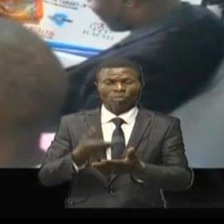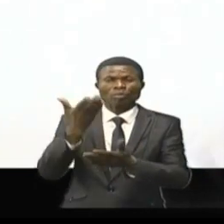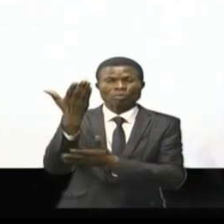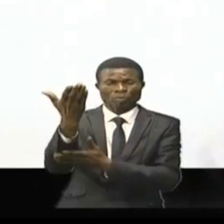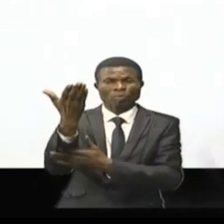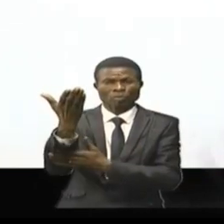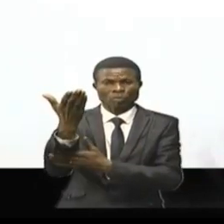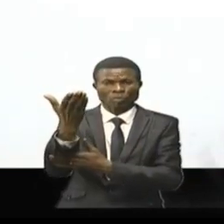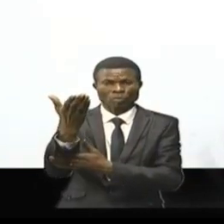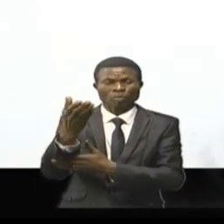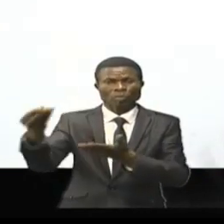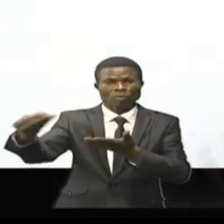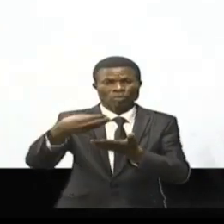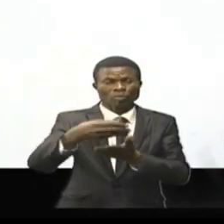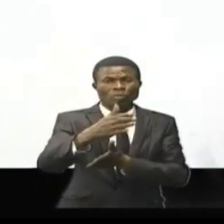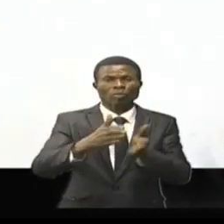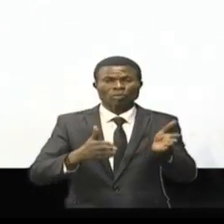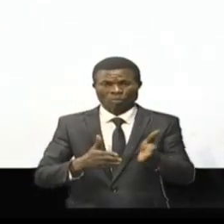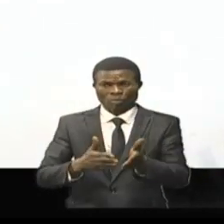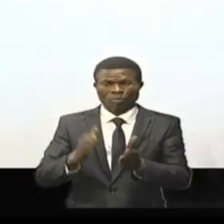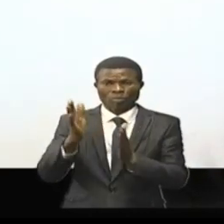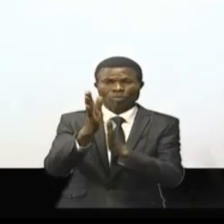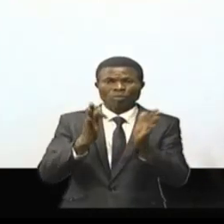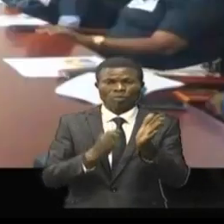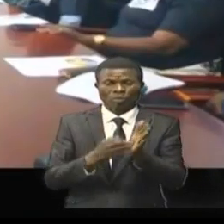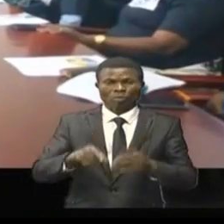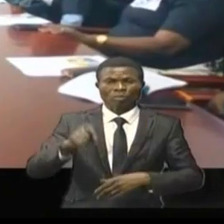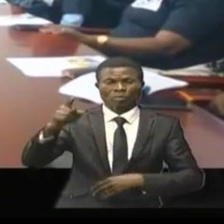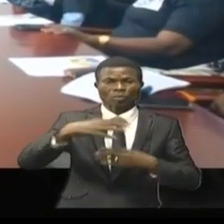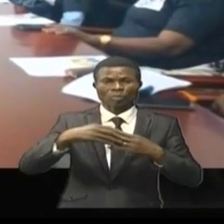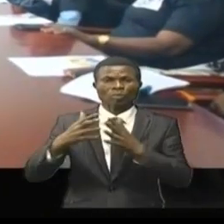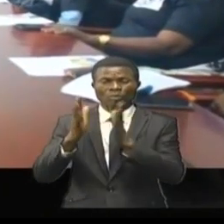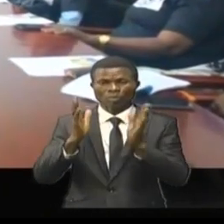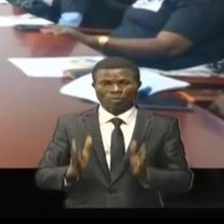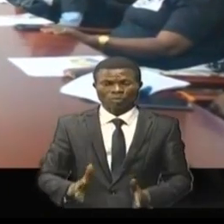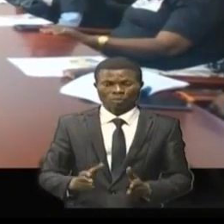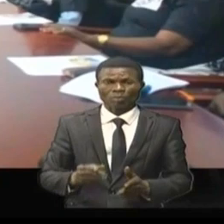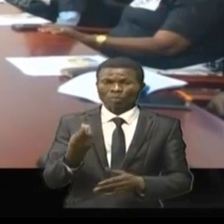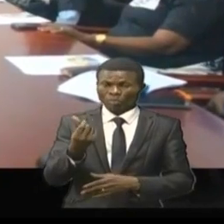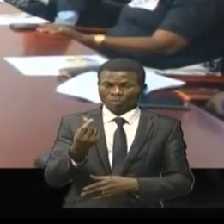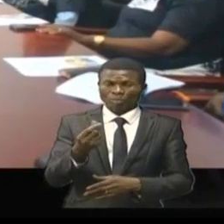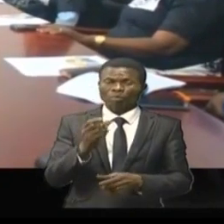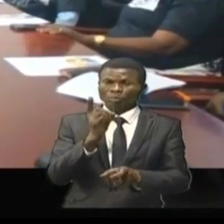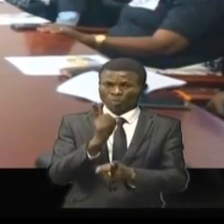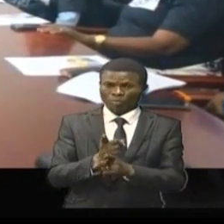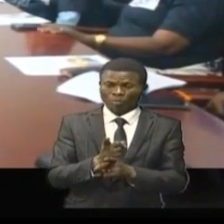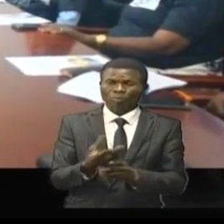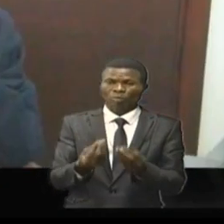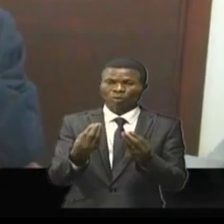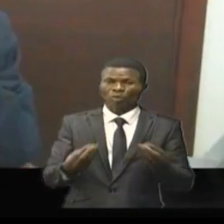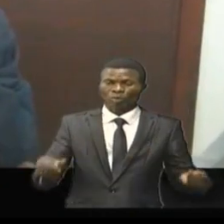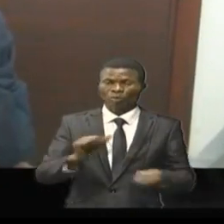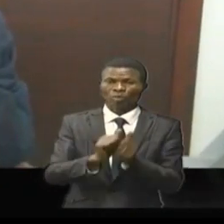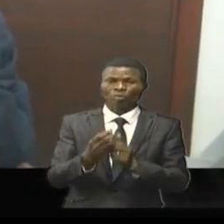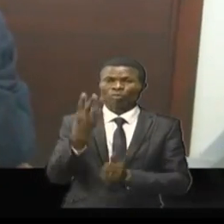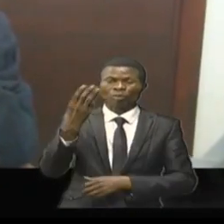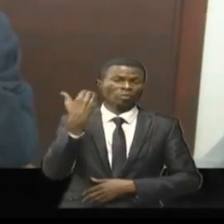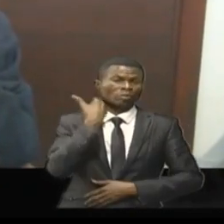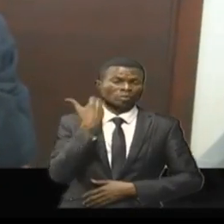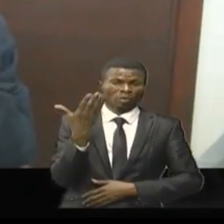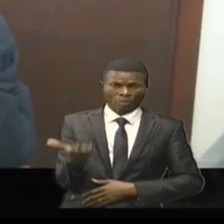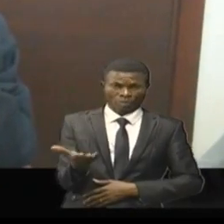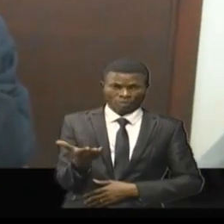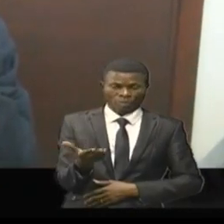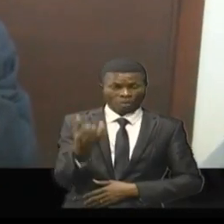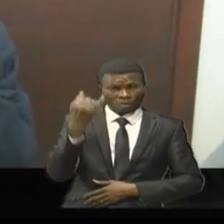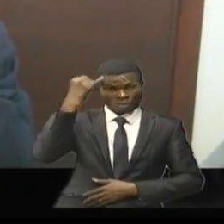plaidoyer de mobilisation des ressources. 18 milliards de dollars américains, c'est l'enveloppe consistante pour résoudre la question de ces 3 maladies. C'est